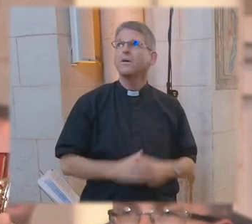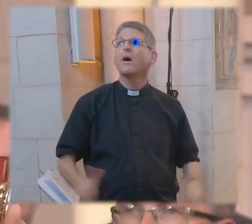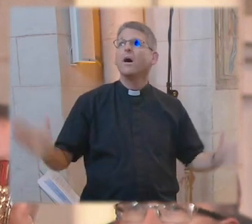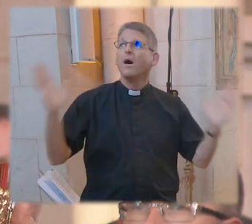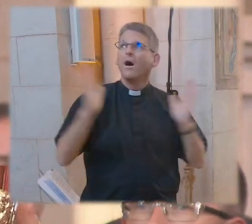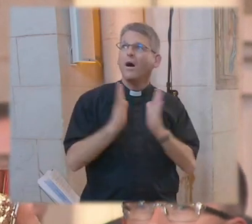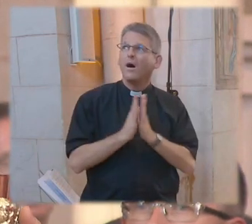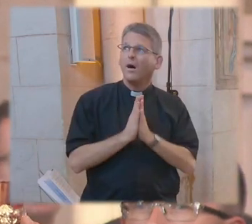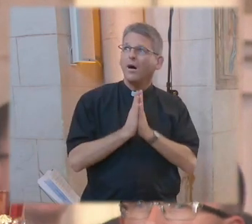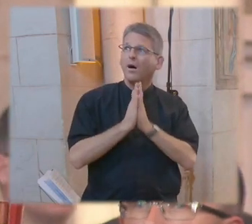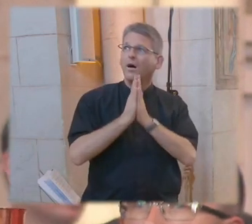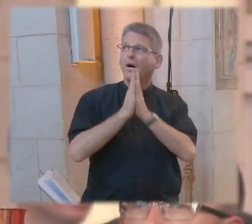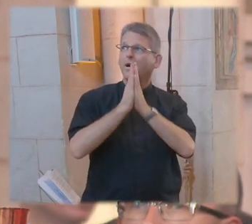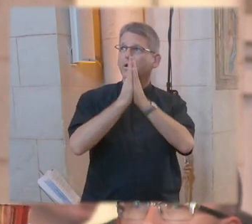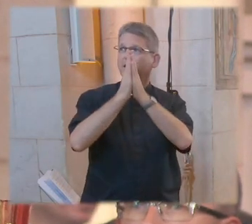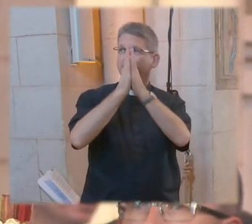Ewigkeit.